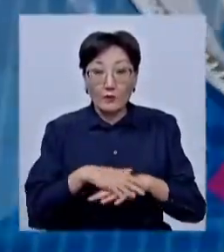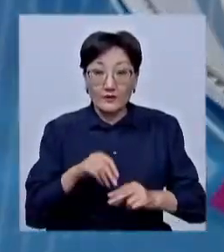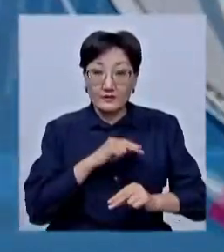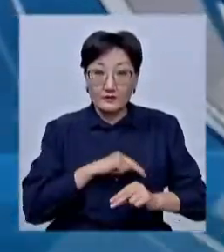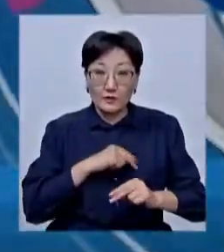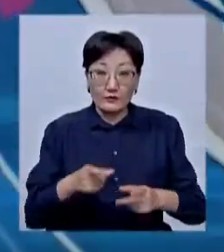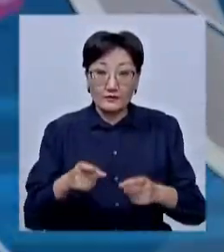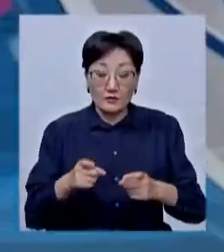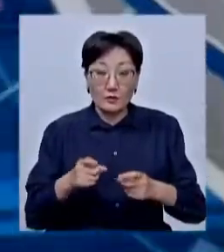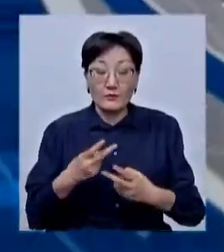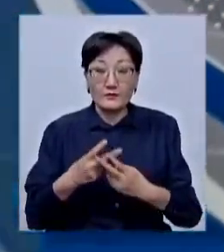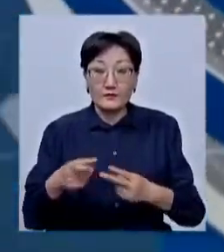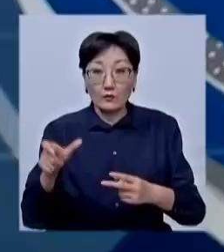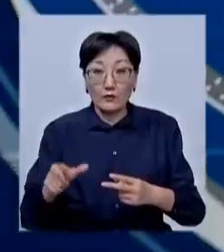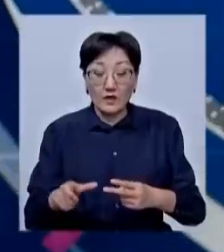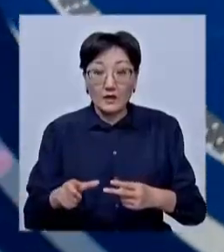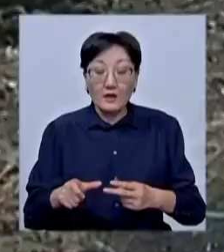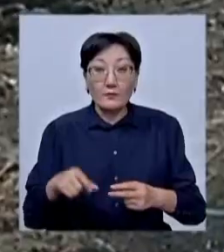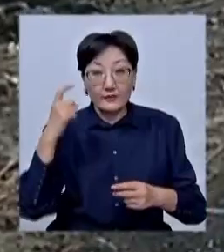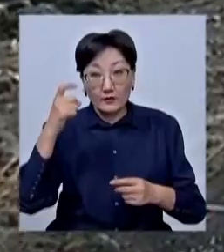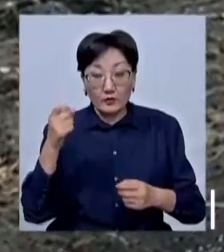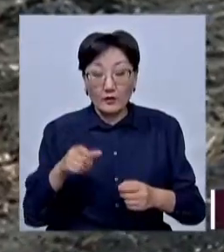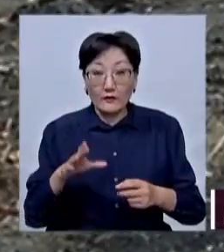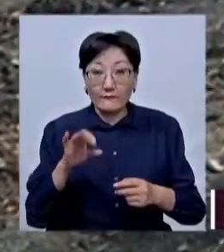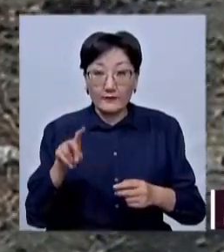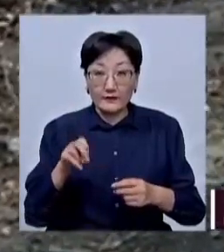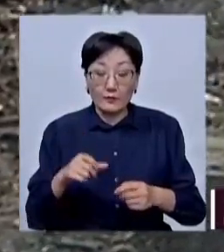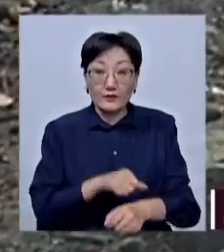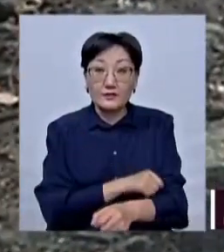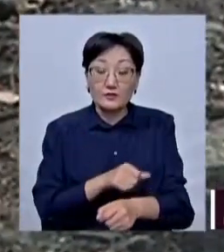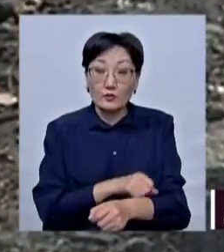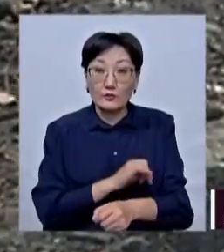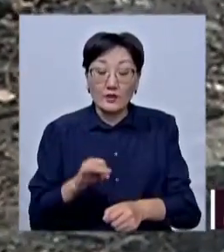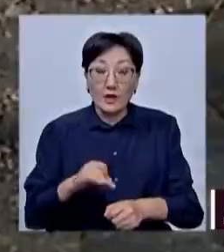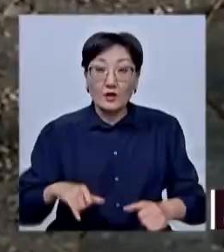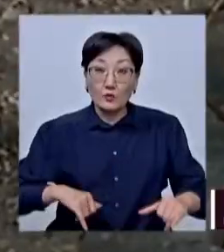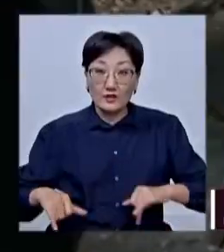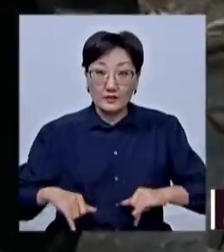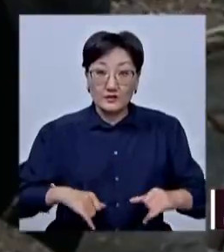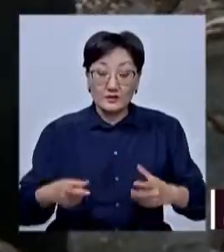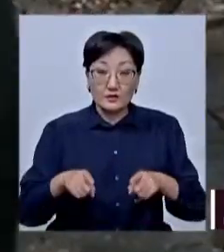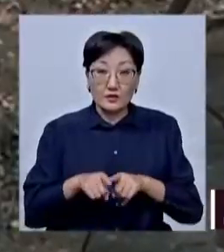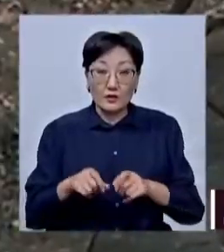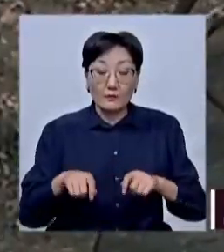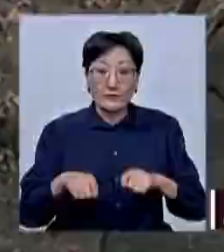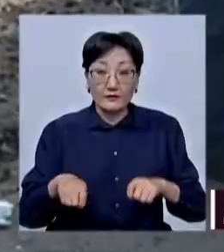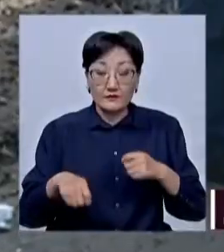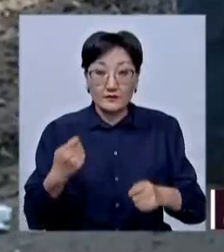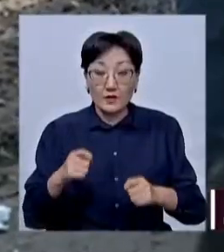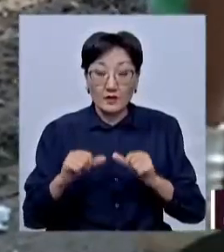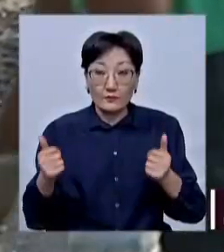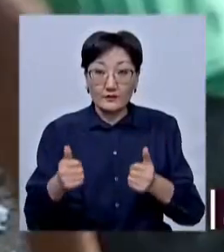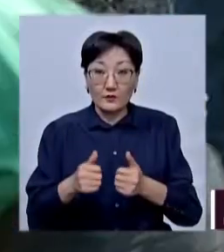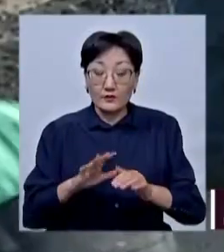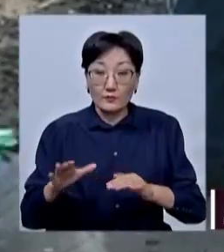работам привлекли осужденных за езду в пьяном виде, употребление наркотиков, а также хулиганство. Таких правонарушителей не изолируют